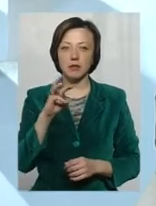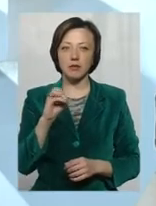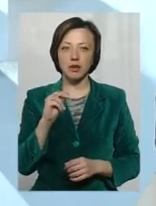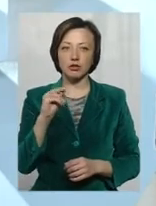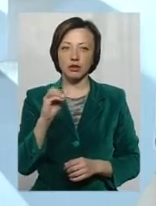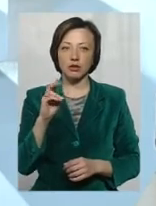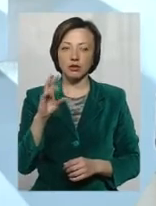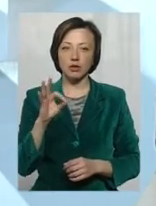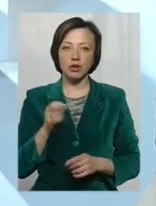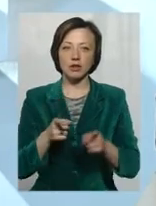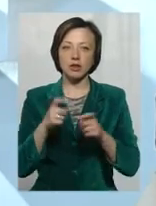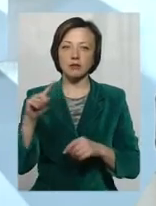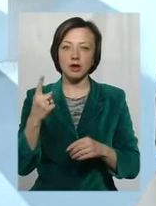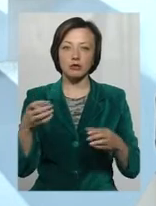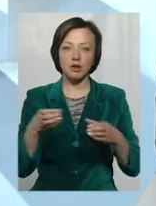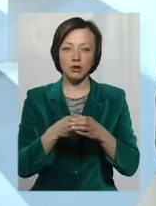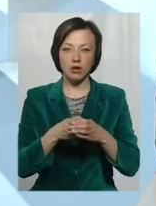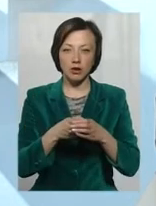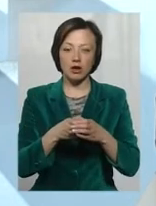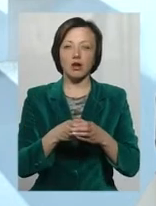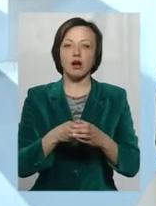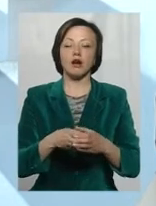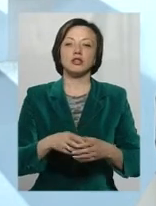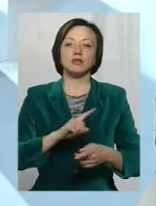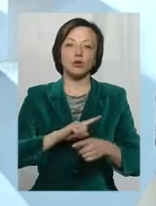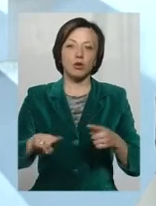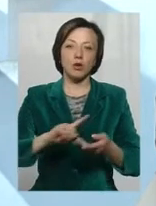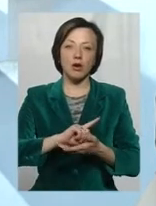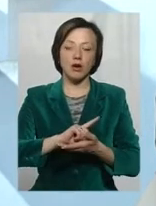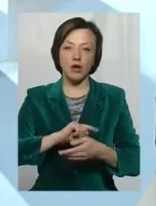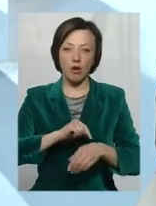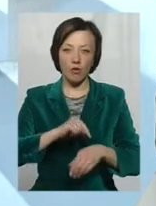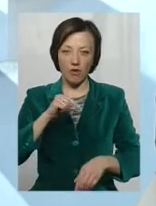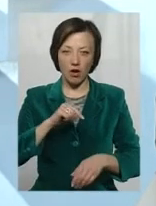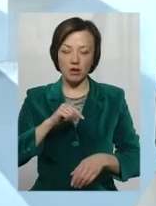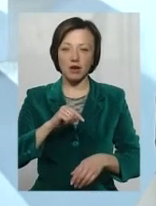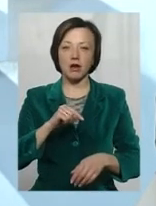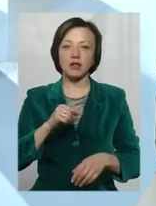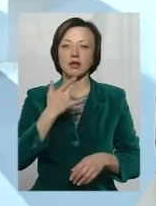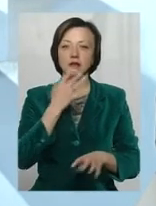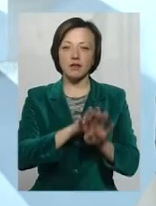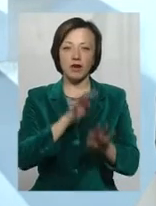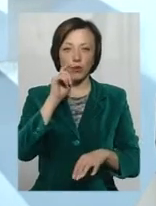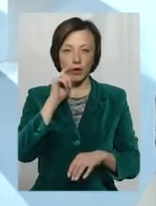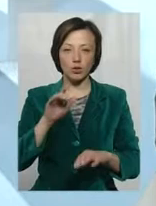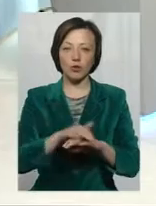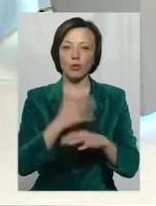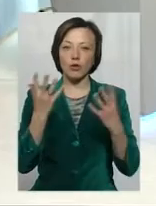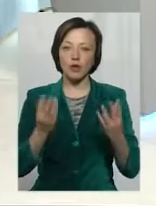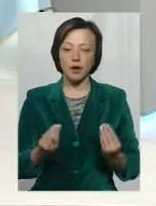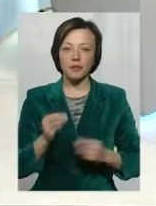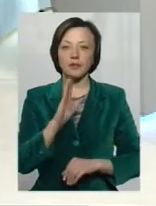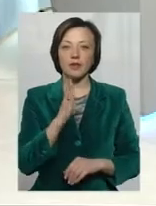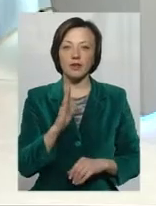стрілець 1-го батальйону бригади швидкого реагування місто Гостомель Національної гвардії України. Доброго дня. І